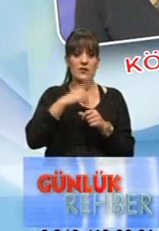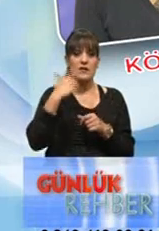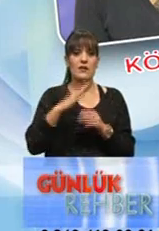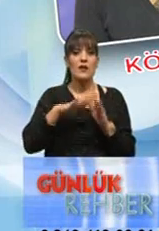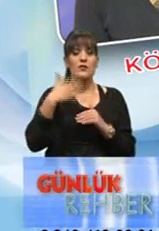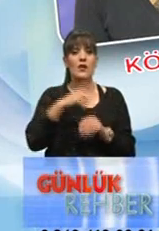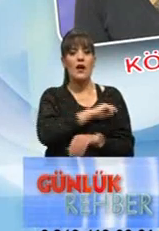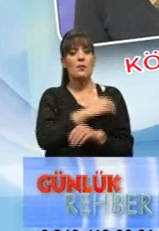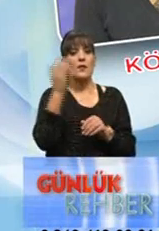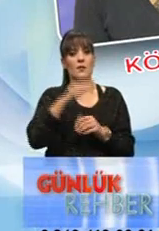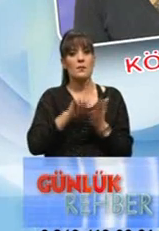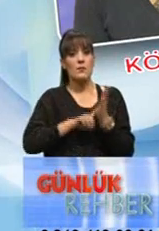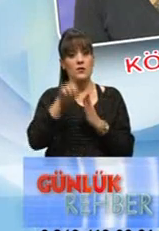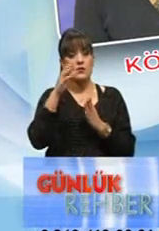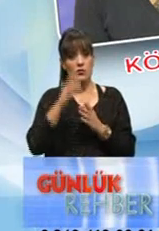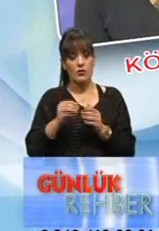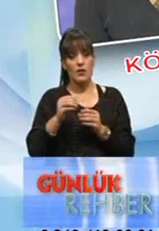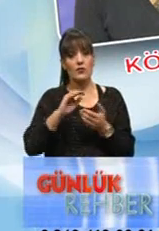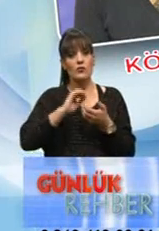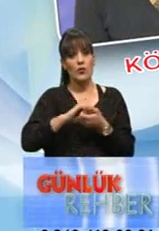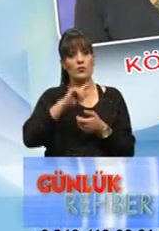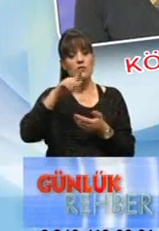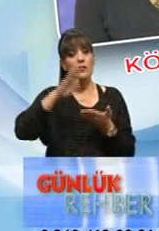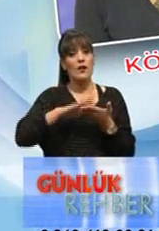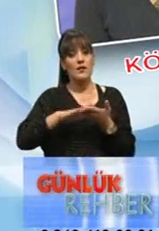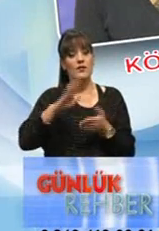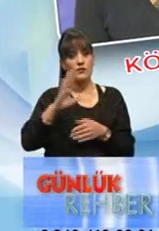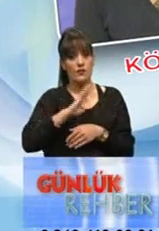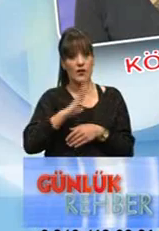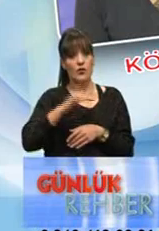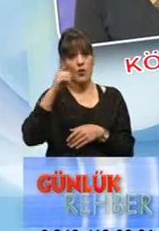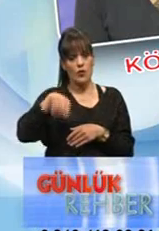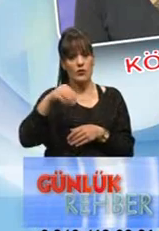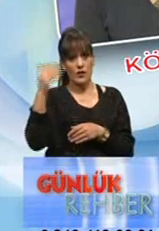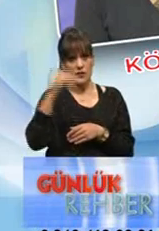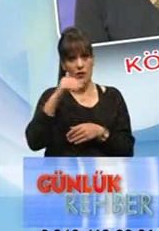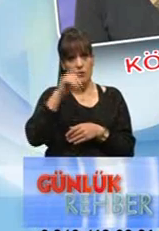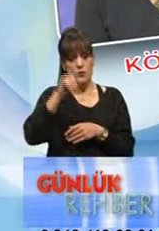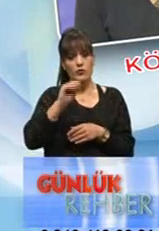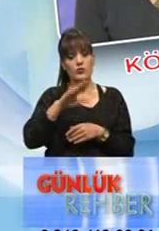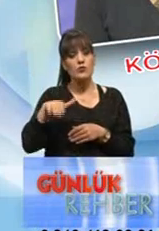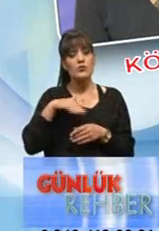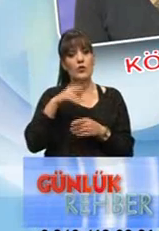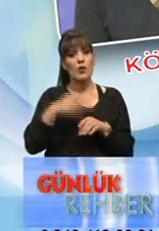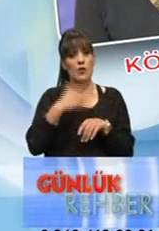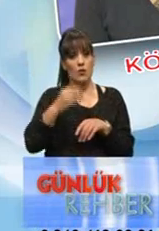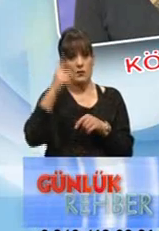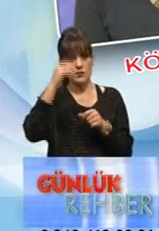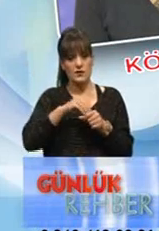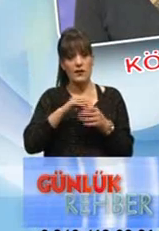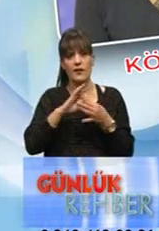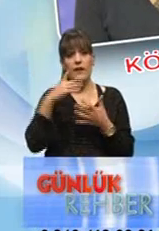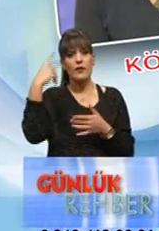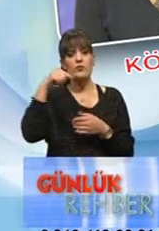sonra Almanya'ya gelip başarılı olan dostlarımız, arkadaşlarımız var. Onlar da yer alıyorlar mı çocuklara örnek olmak açısından?